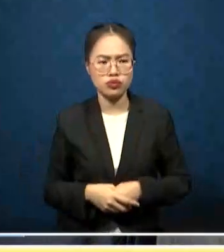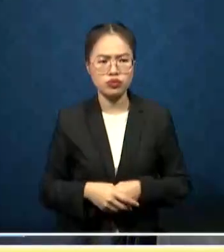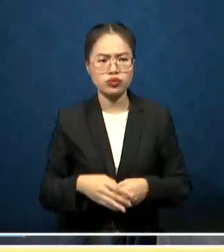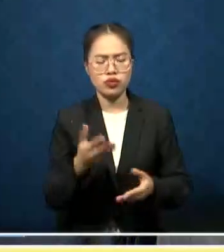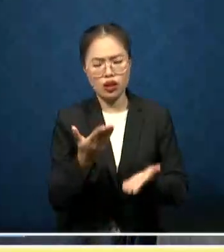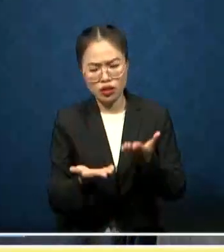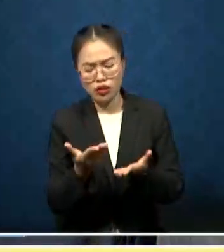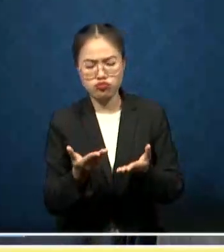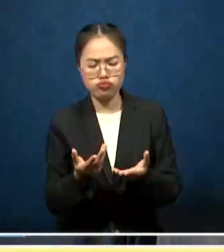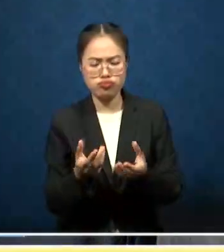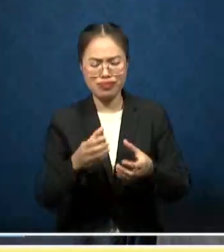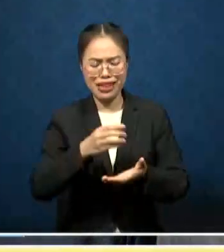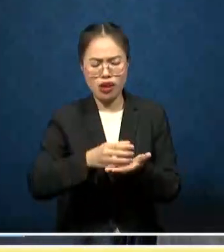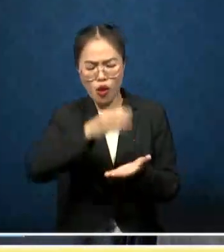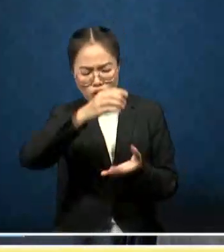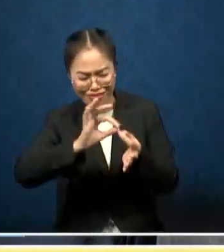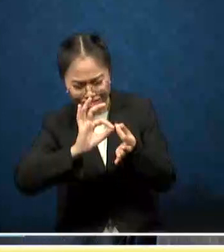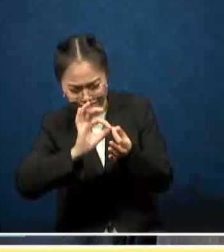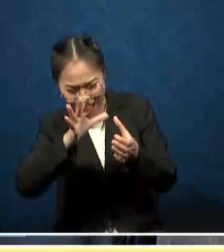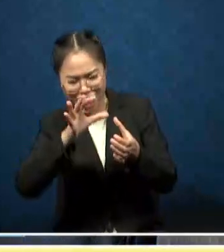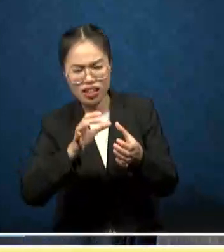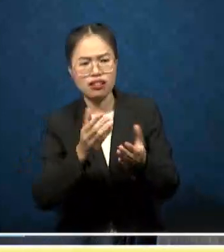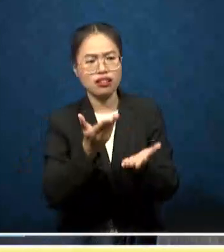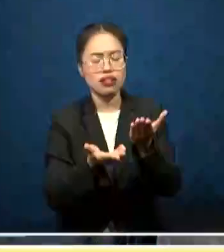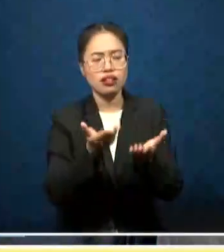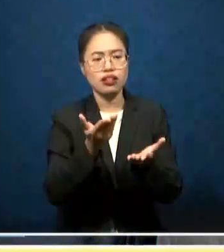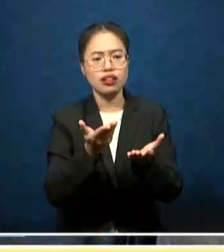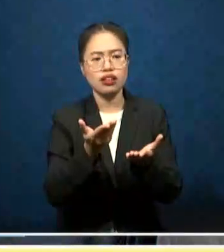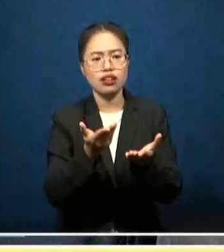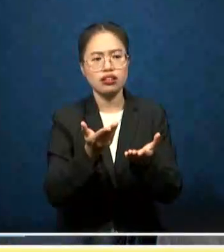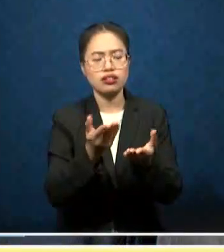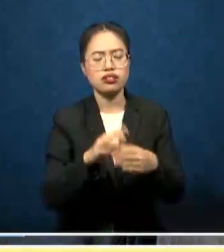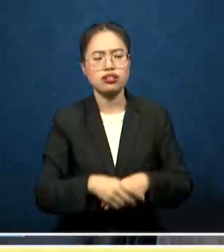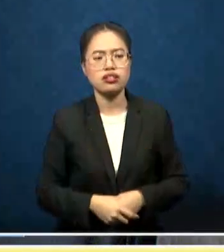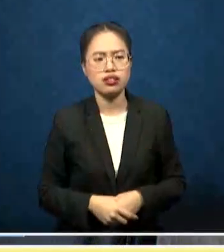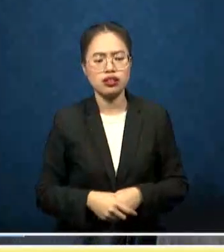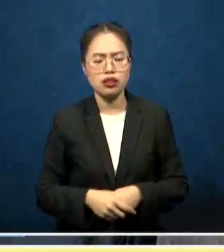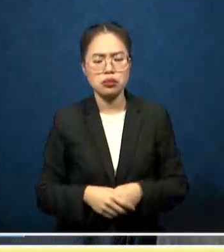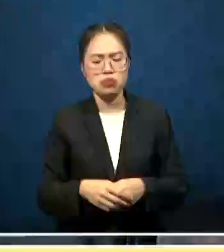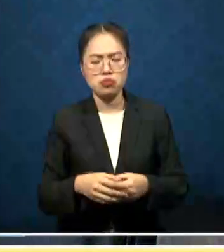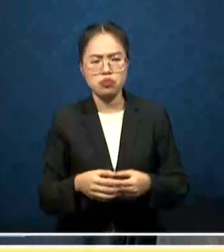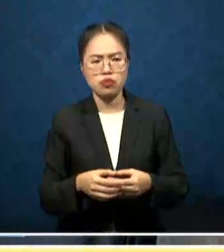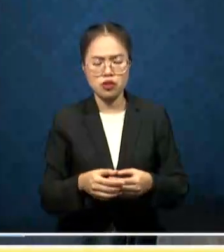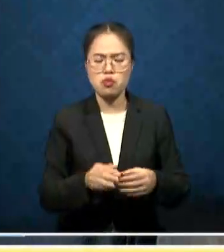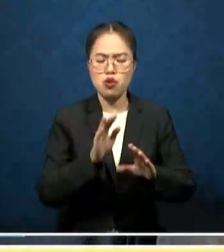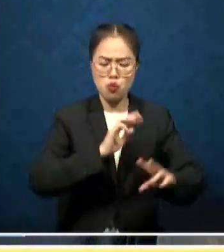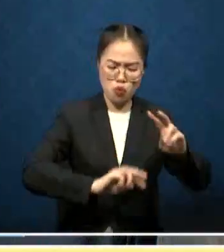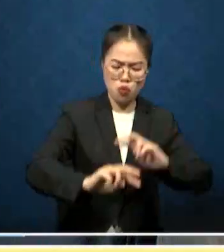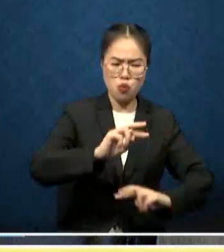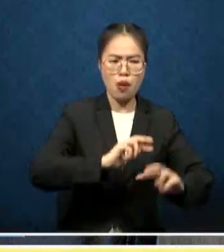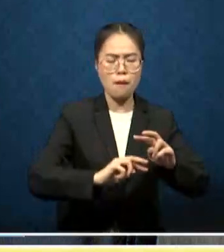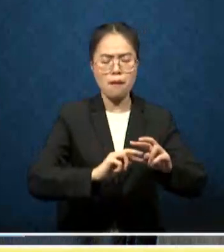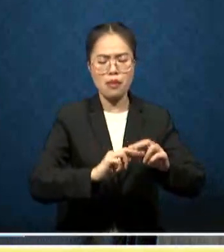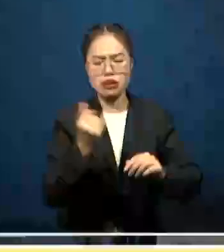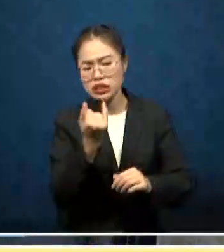รอยปิแตกบรรจุพันฑ์ที่ไม่ถูกลักษณะเก็บรักษาไม่ถูก